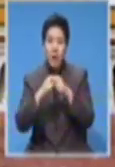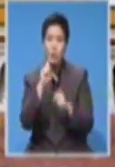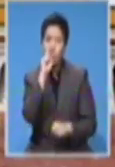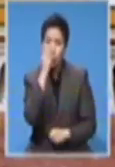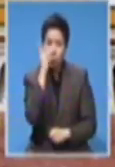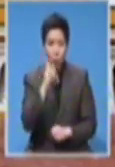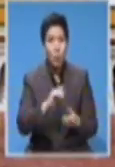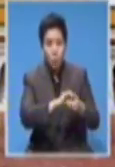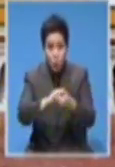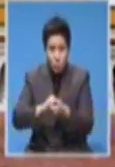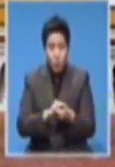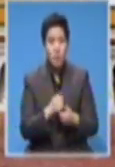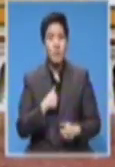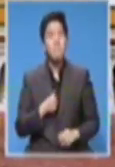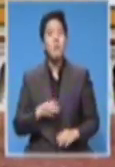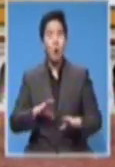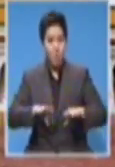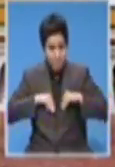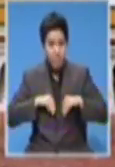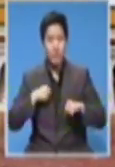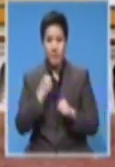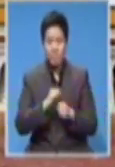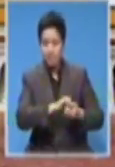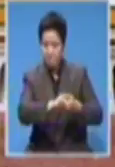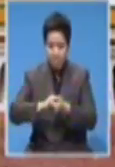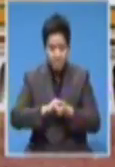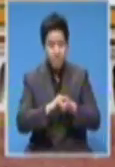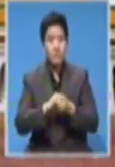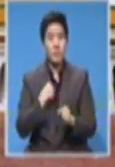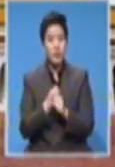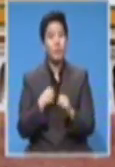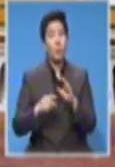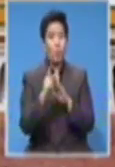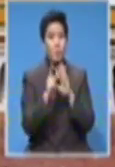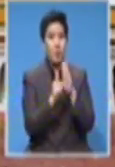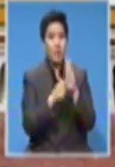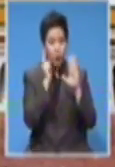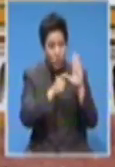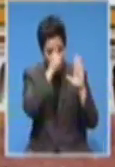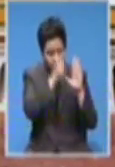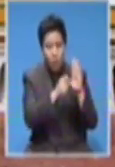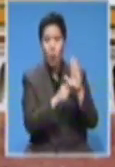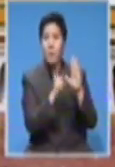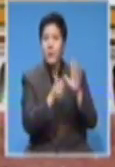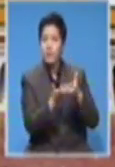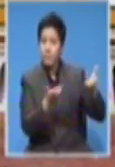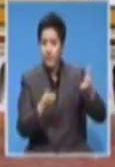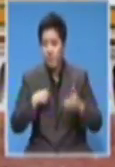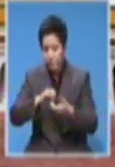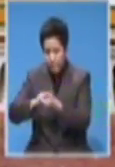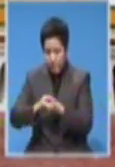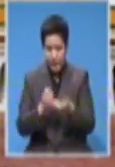ใจของทุกคนนะครับความสมัครใจกันที่จะปรองดองกันนะครับเรื่องกฎหมายก็คือกฎหมายคนละเรื่องกันนะครับปรองดองก็ปรองดองกัน